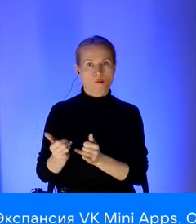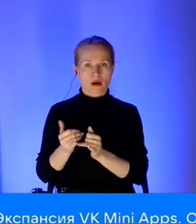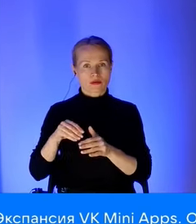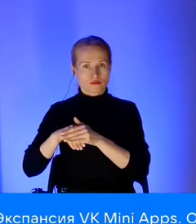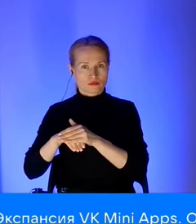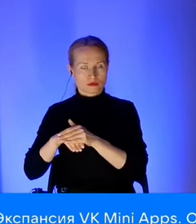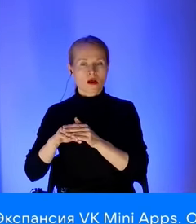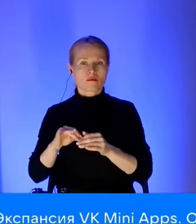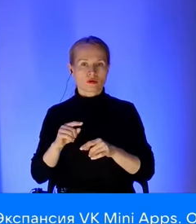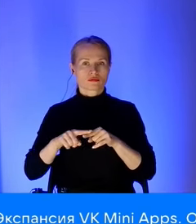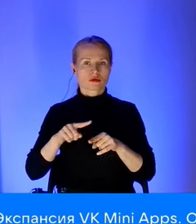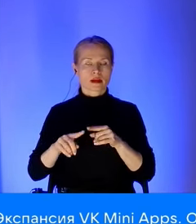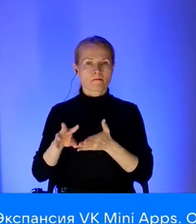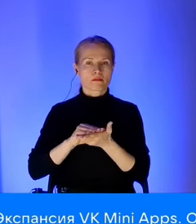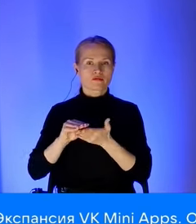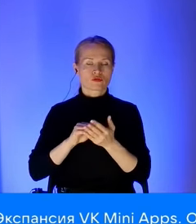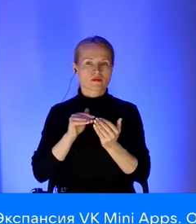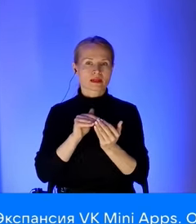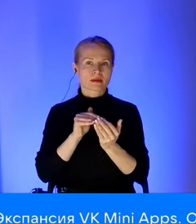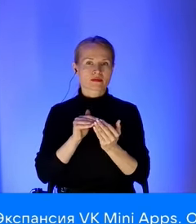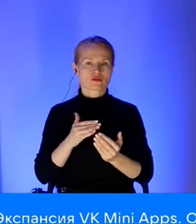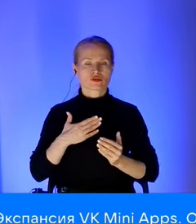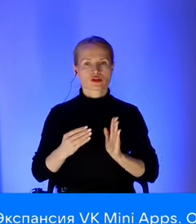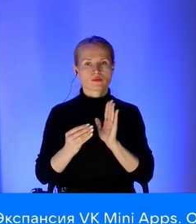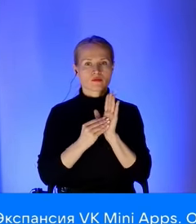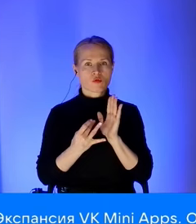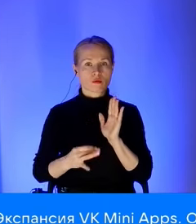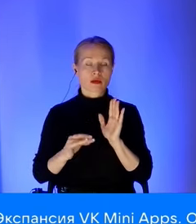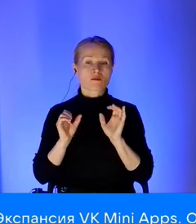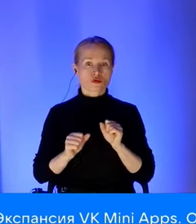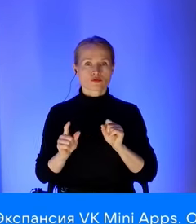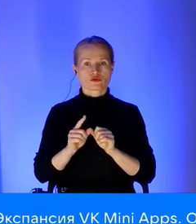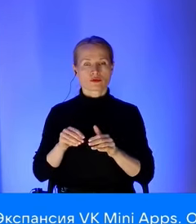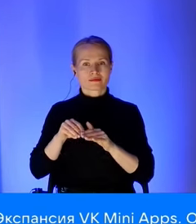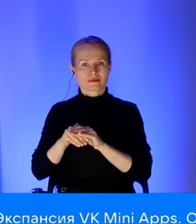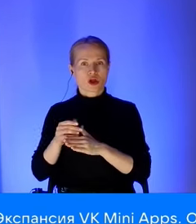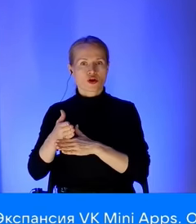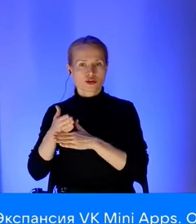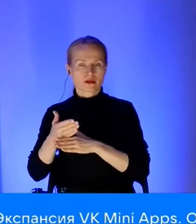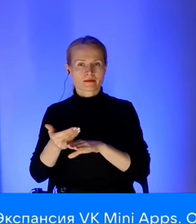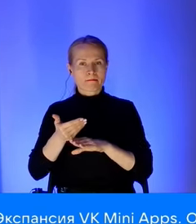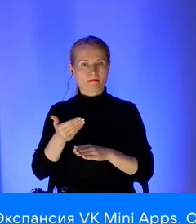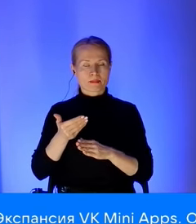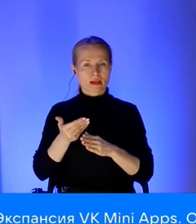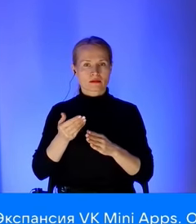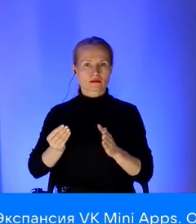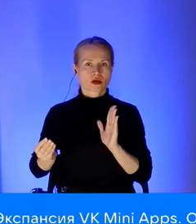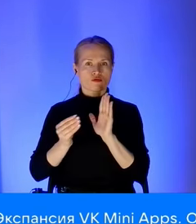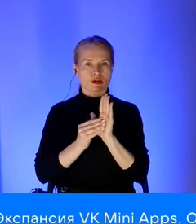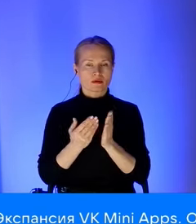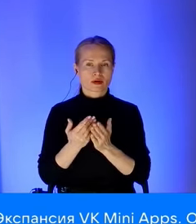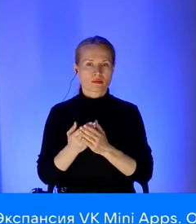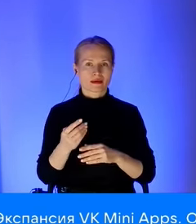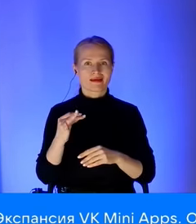сильно ускоряем повторное взаимодействие с нашей платформой. Более того, мы можем что-то кэшировать и предзагружать. Например, там индекс HTML.